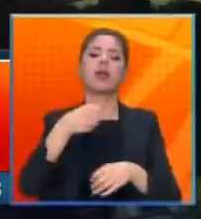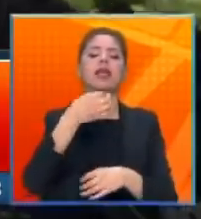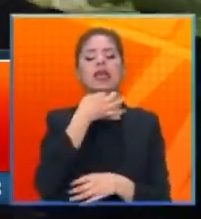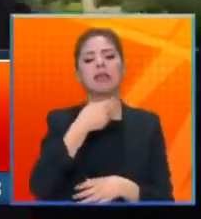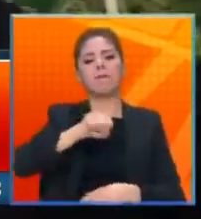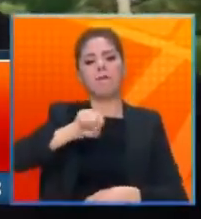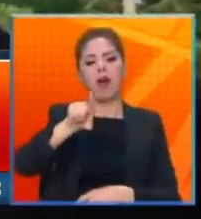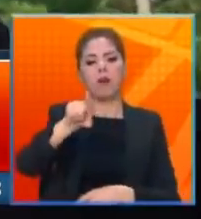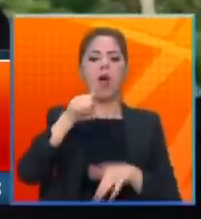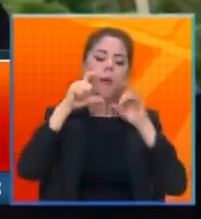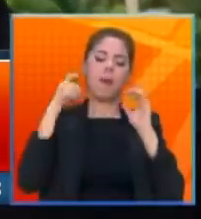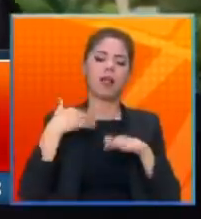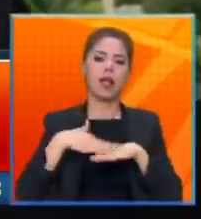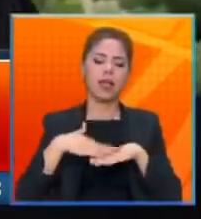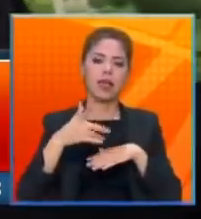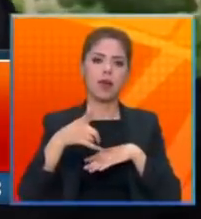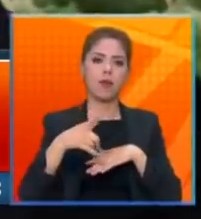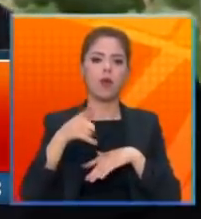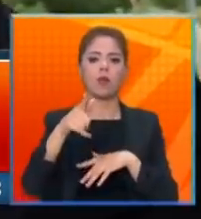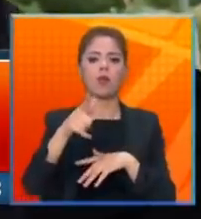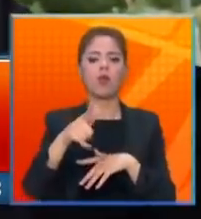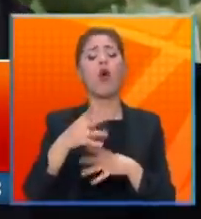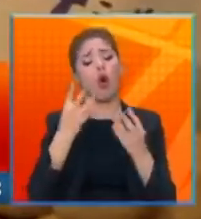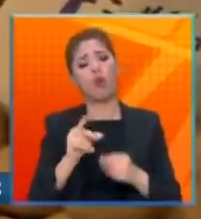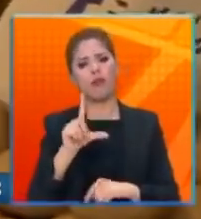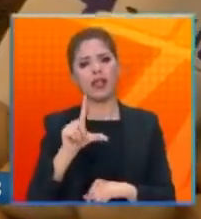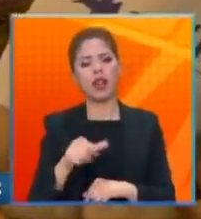sağlığımız için. Maske taktınız aynı. Maske taktık. Zaten böyle olması gerekiyordu.